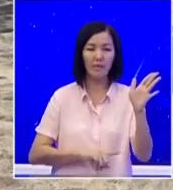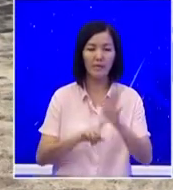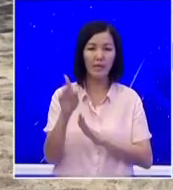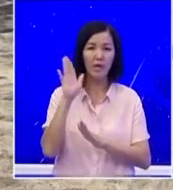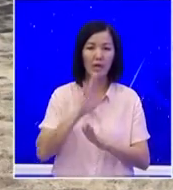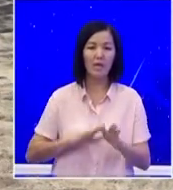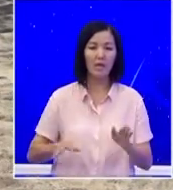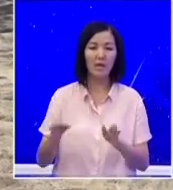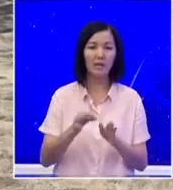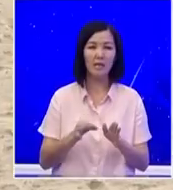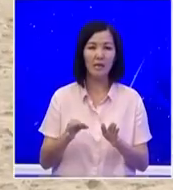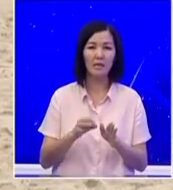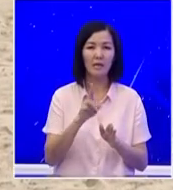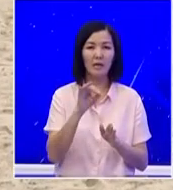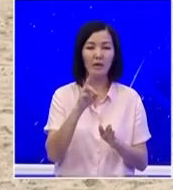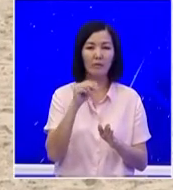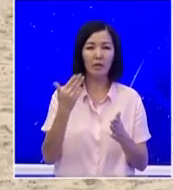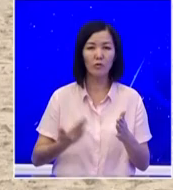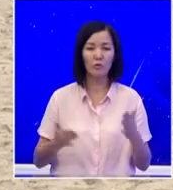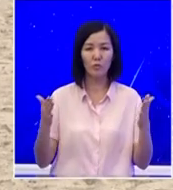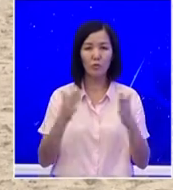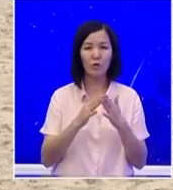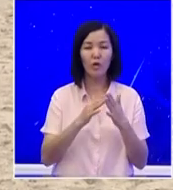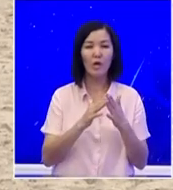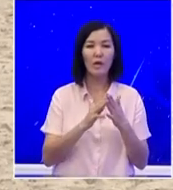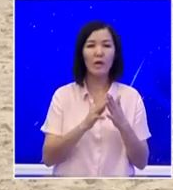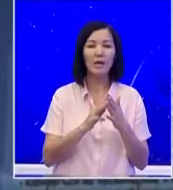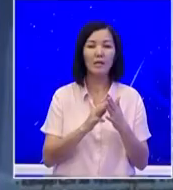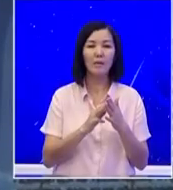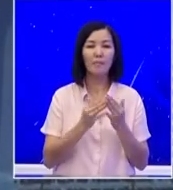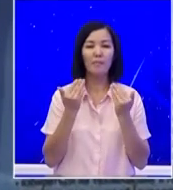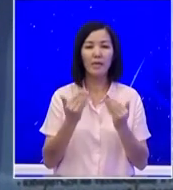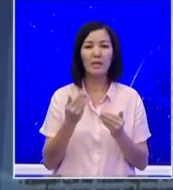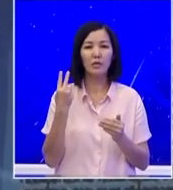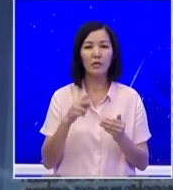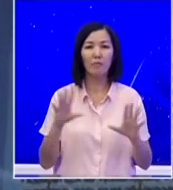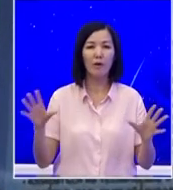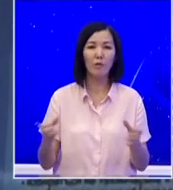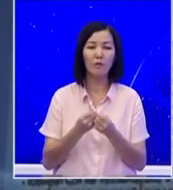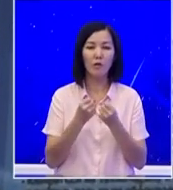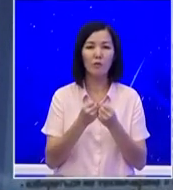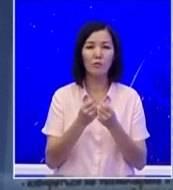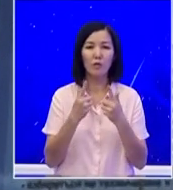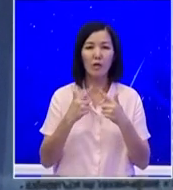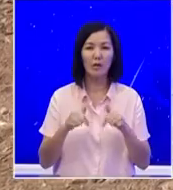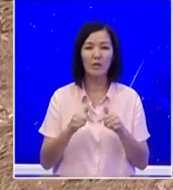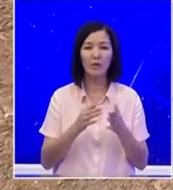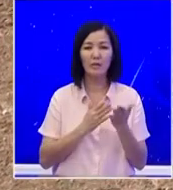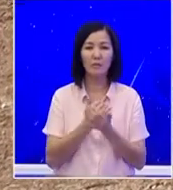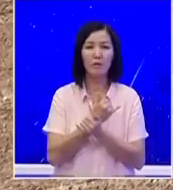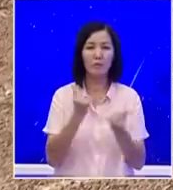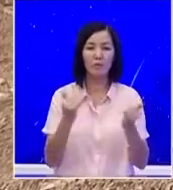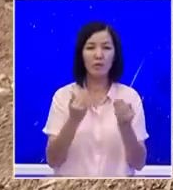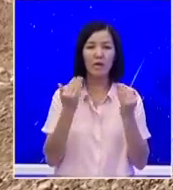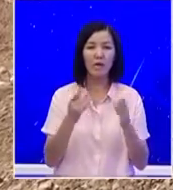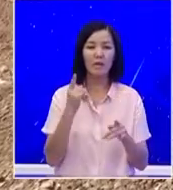жағажайына иелік ететін Қапшағай тұрғын үй жауапкершілігі шектеулі серіктестігі биыл 20 құтқарушыны жұмылдыруды көздейді. Қазіргі кезде